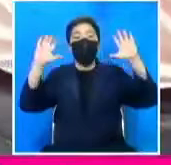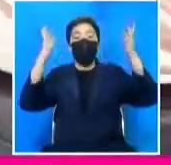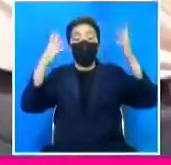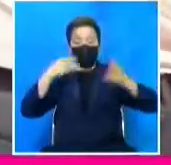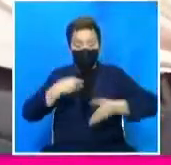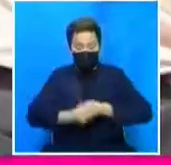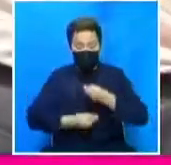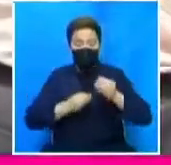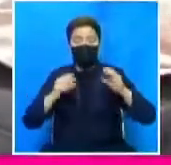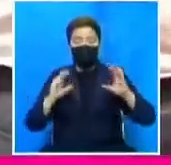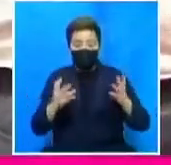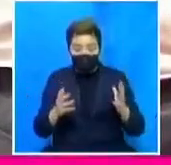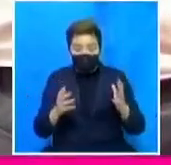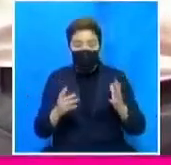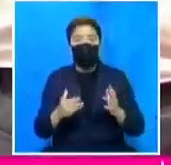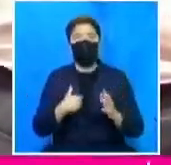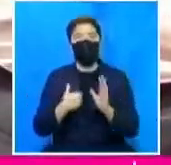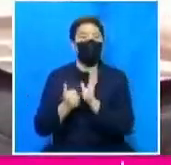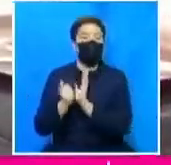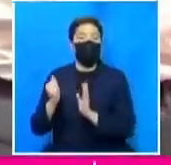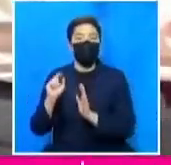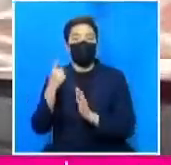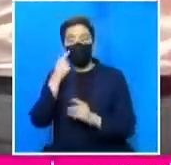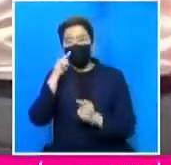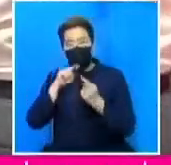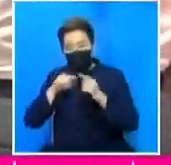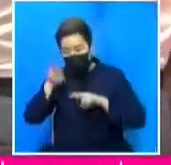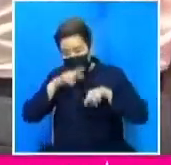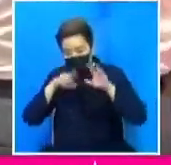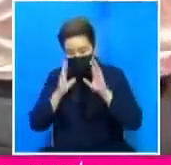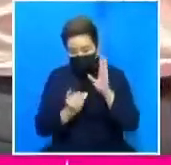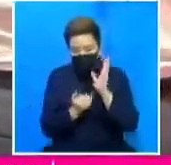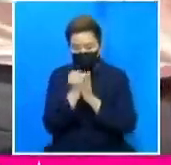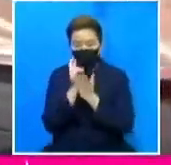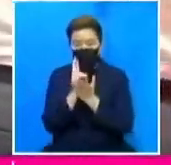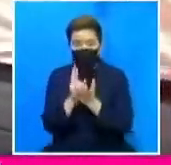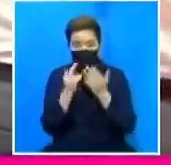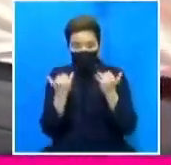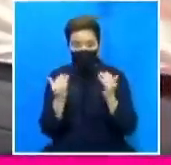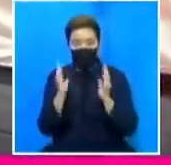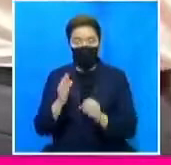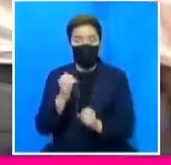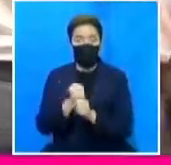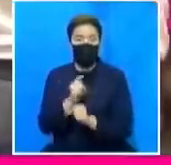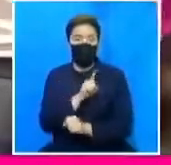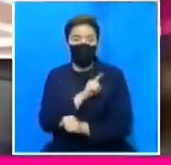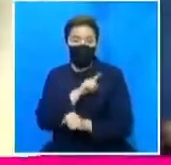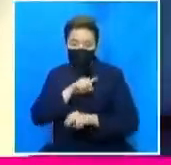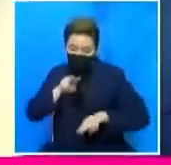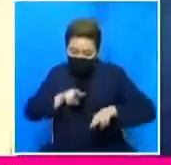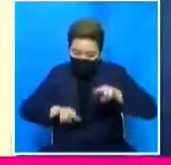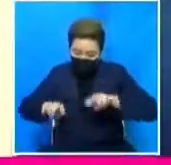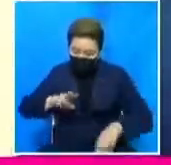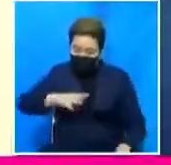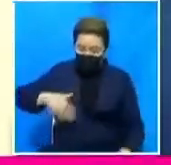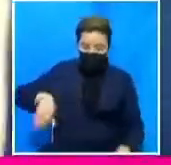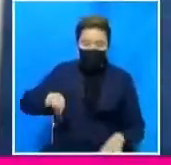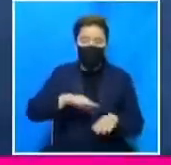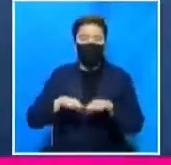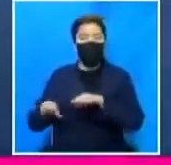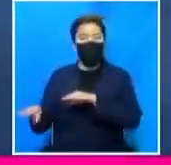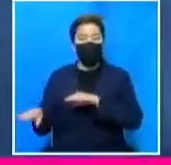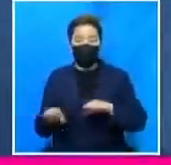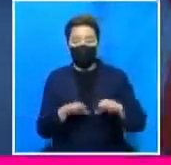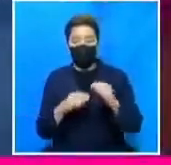ายจะทำการออกรางวัลใหม่เพื่อหาผู้ถูกรางวัลต่อไปโดยจะมีเจ้าหน้าที่ตรวจสอบผลการออกรางวัลไปพร้อมๆกัน